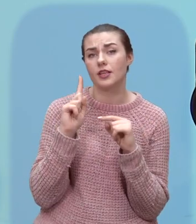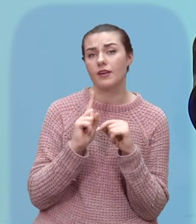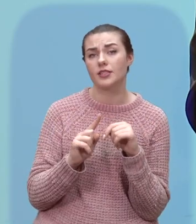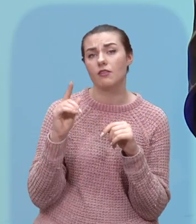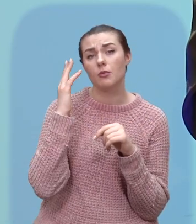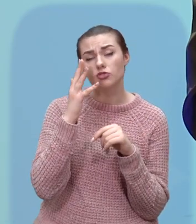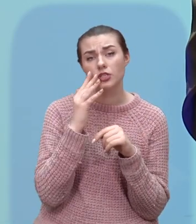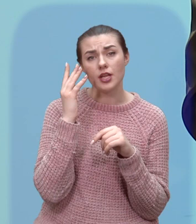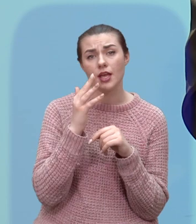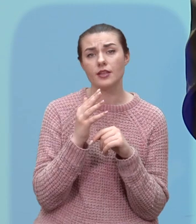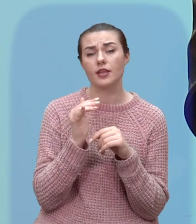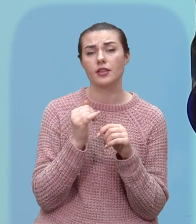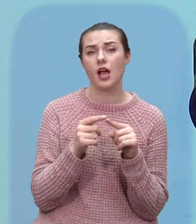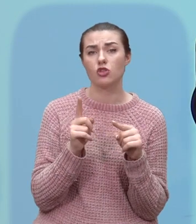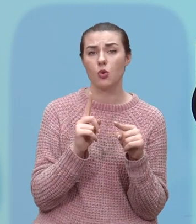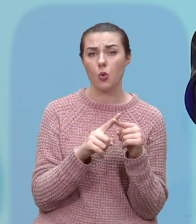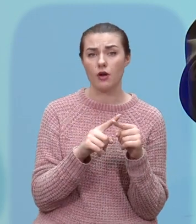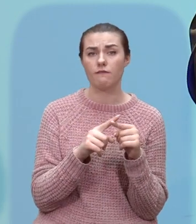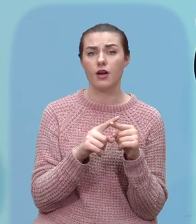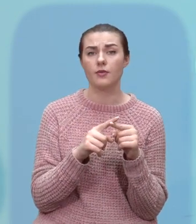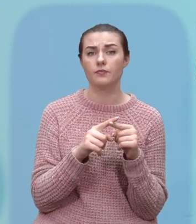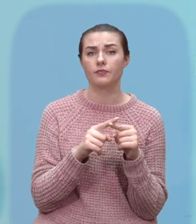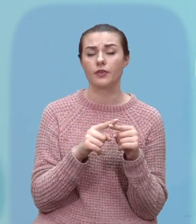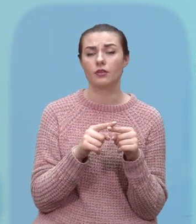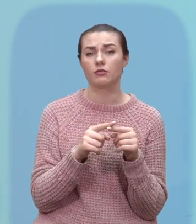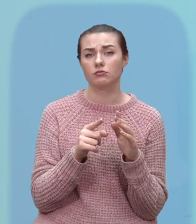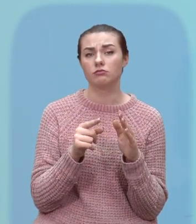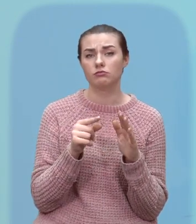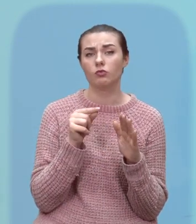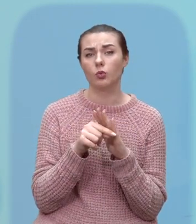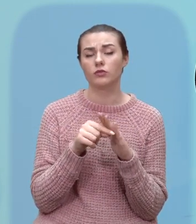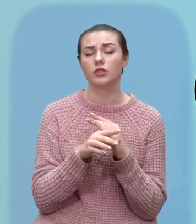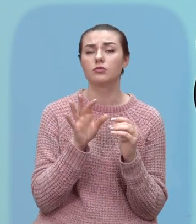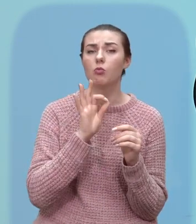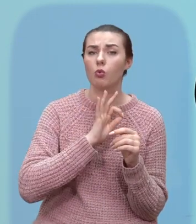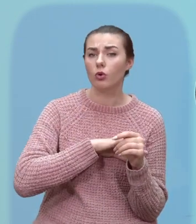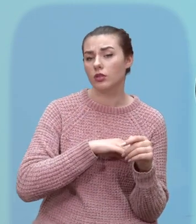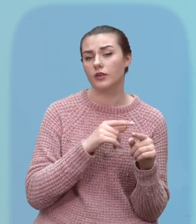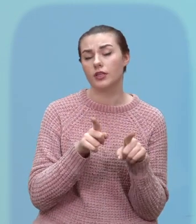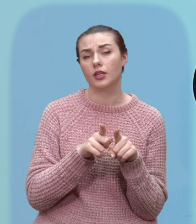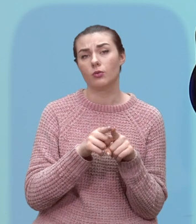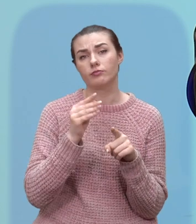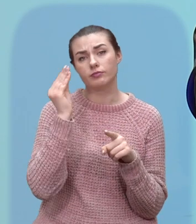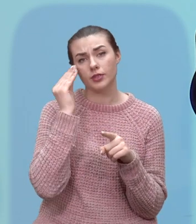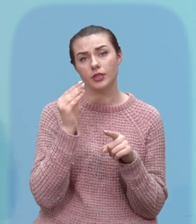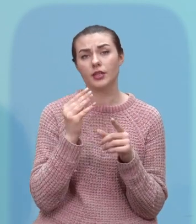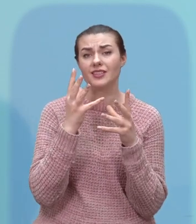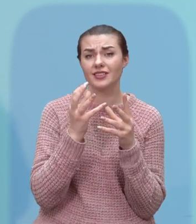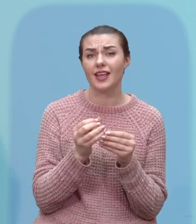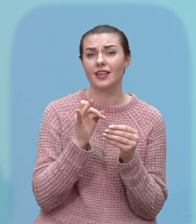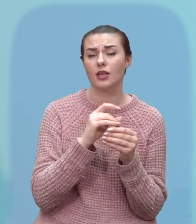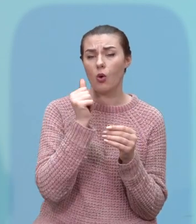еврейского мышления вот для которого свойственно использовать вот эти понятия